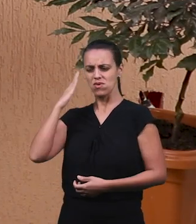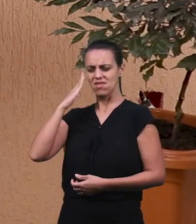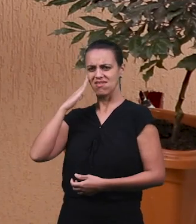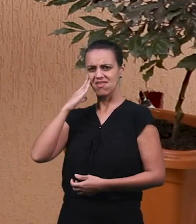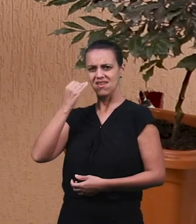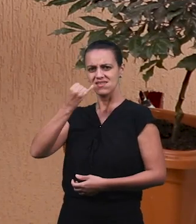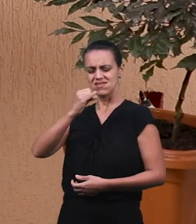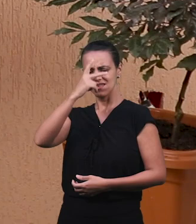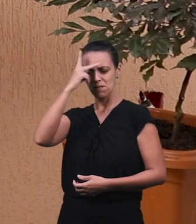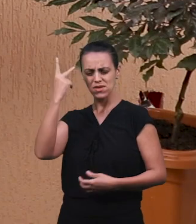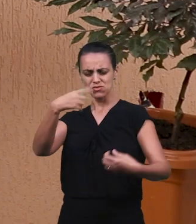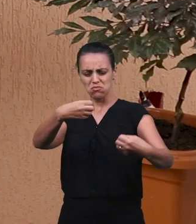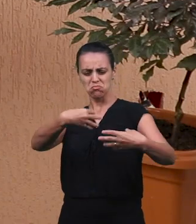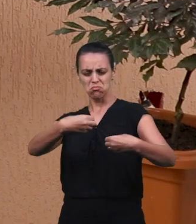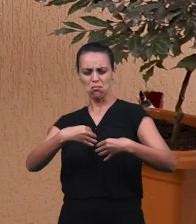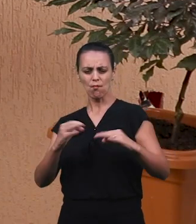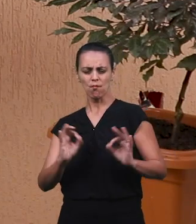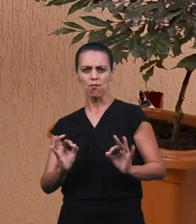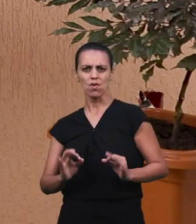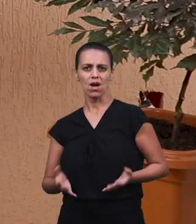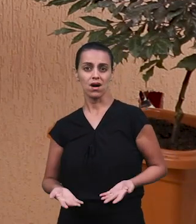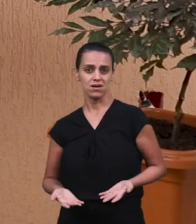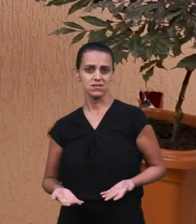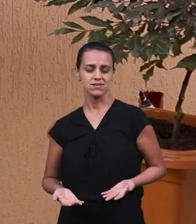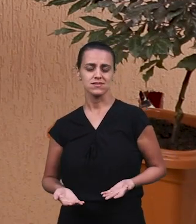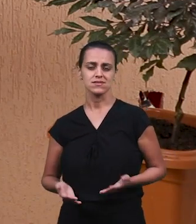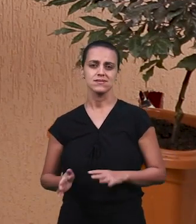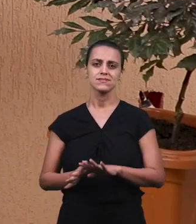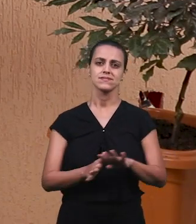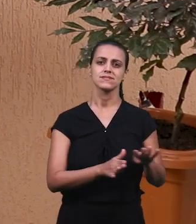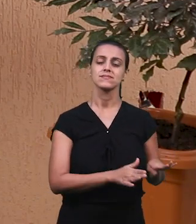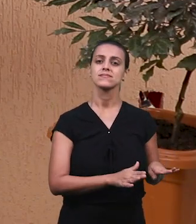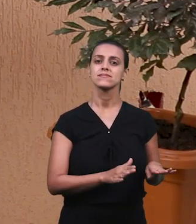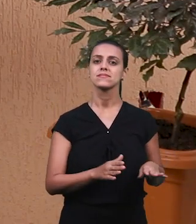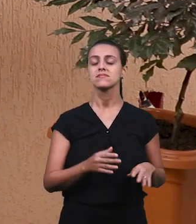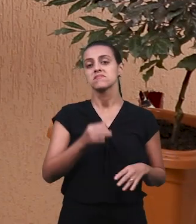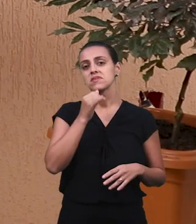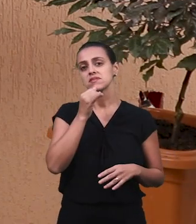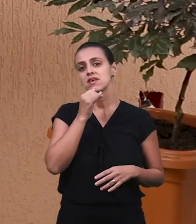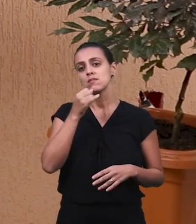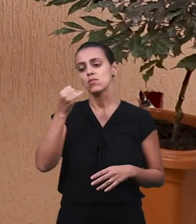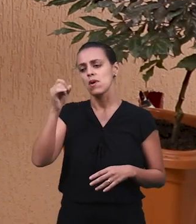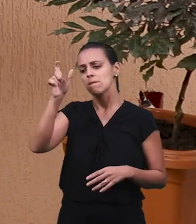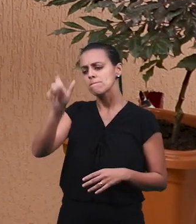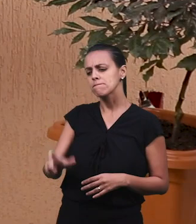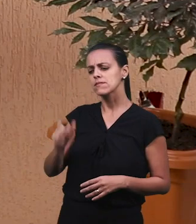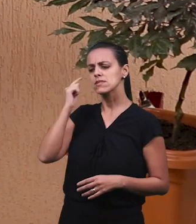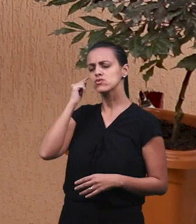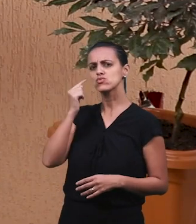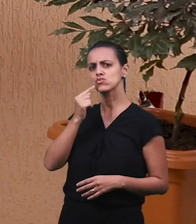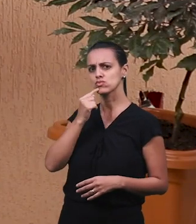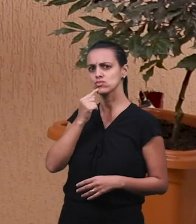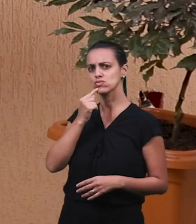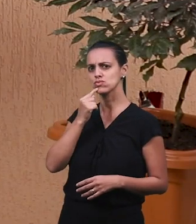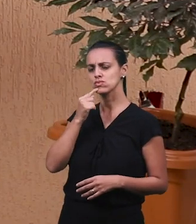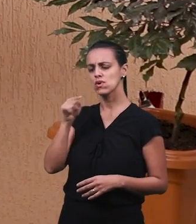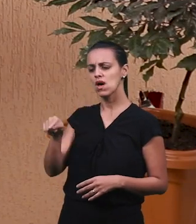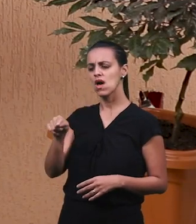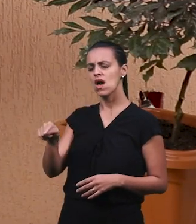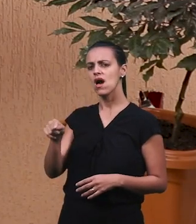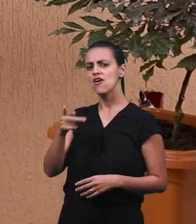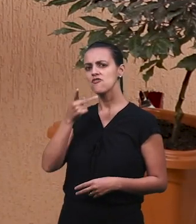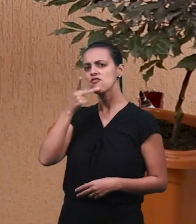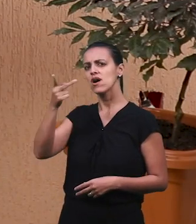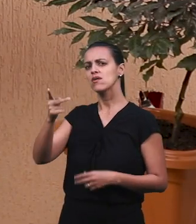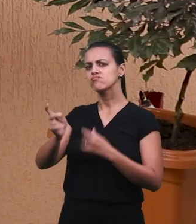« Comment je peux comprendre si quelqu'un ne m'enseigne pas ?» Donc, un frère sourd, il a dit cette